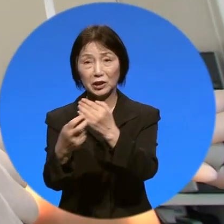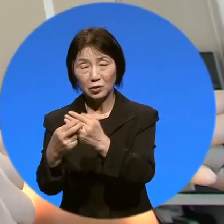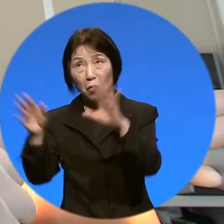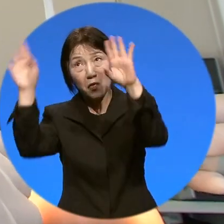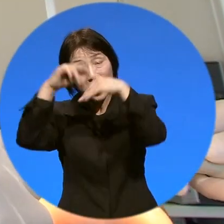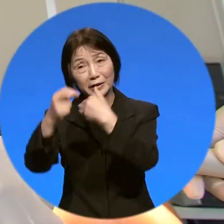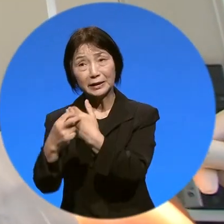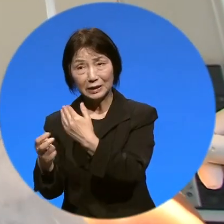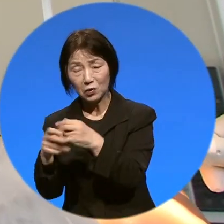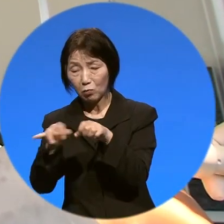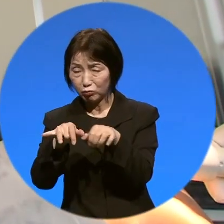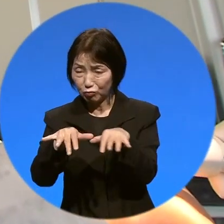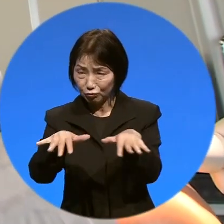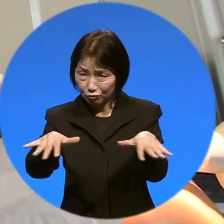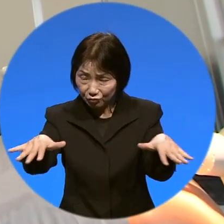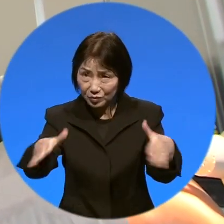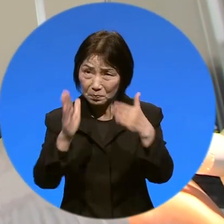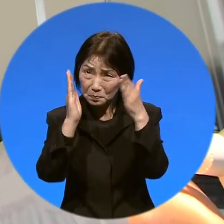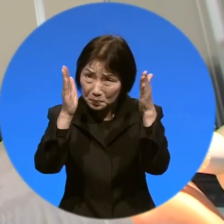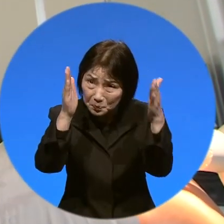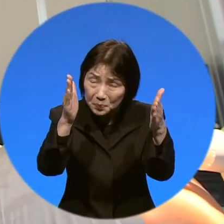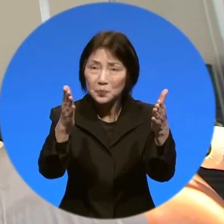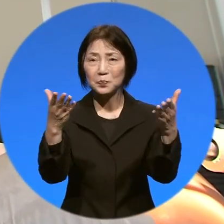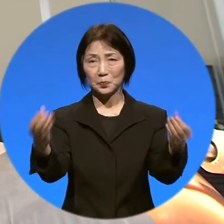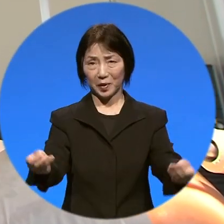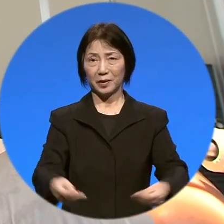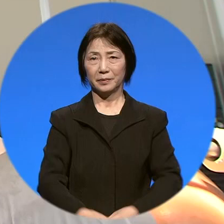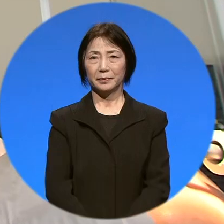診療の普及などに尽力しました。